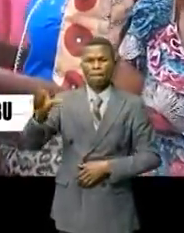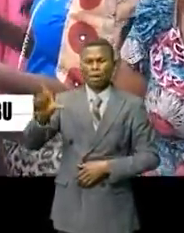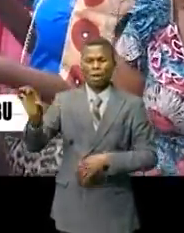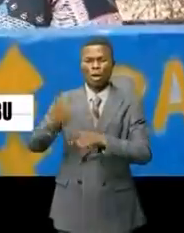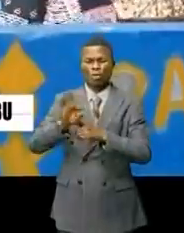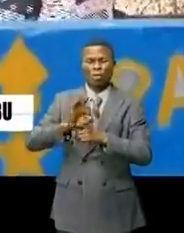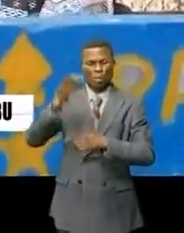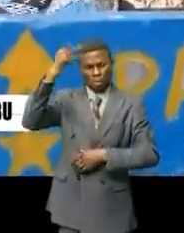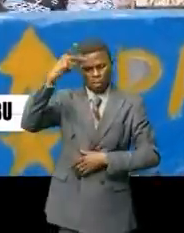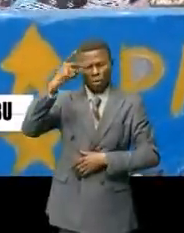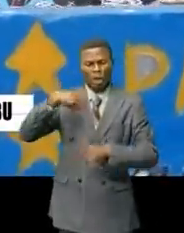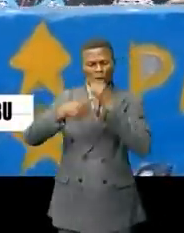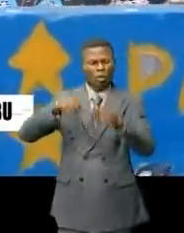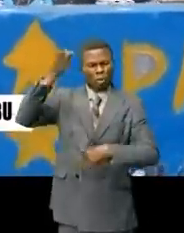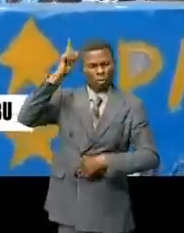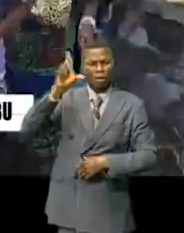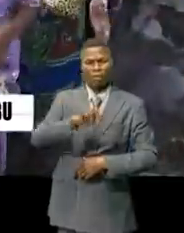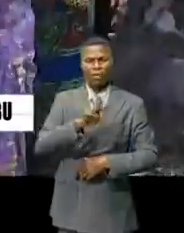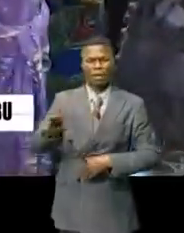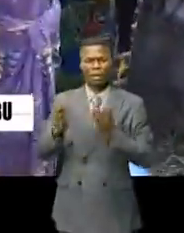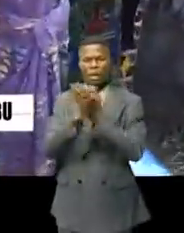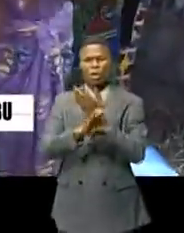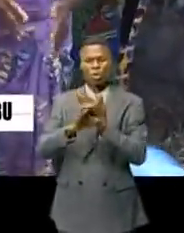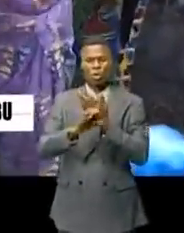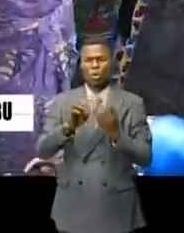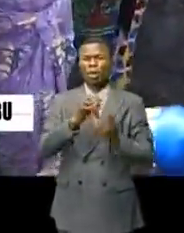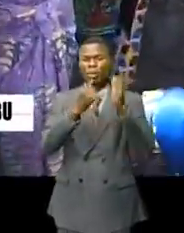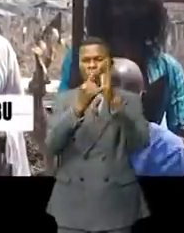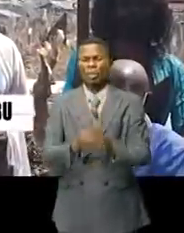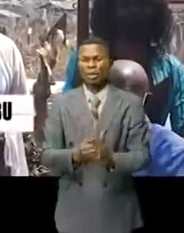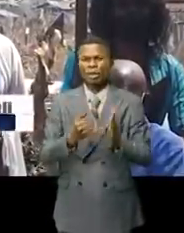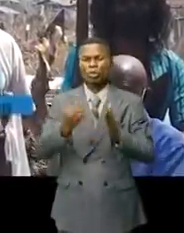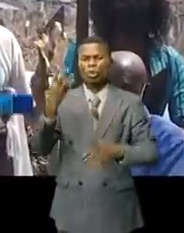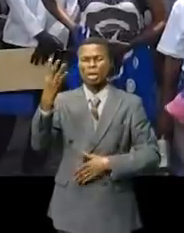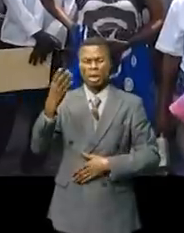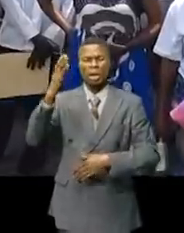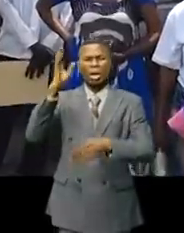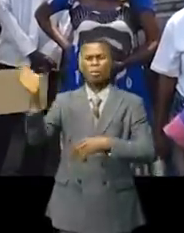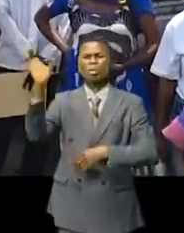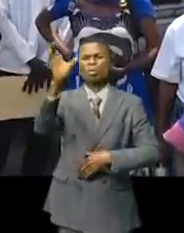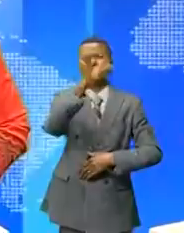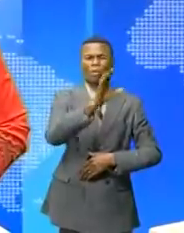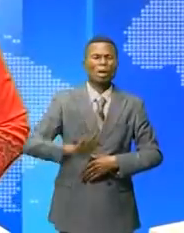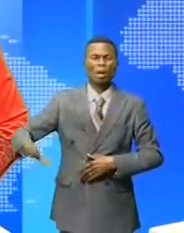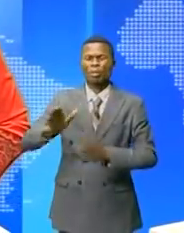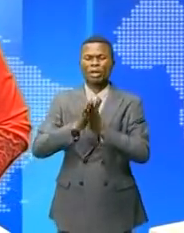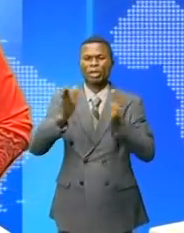politique qui date du 22 août 1964 est implanté dans tous les territoires nationale